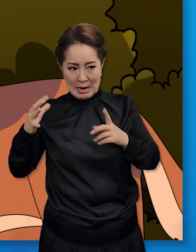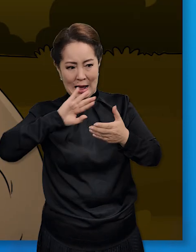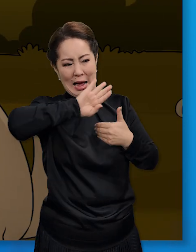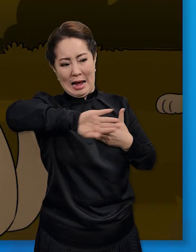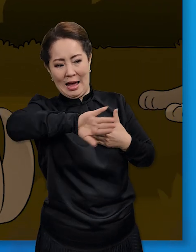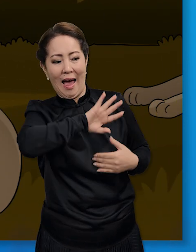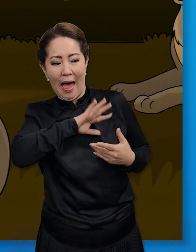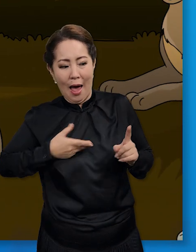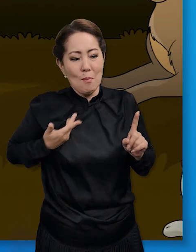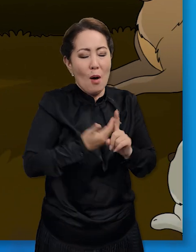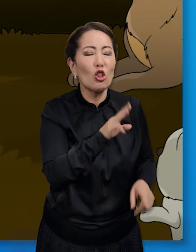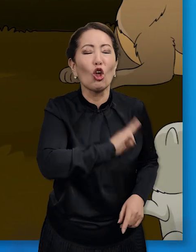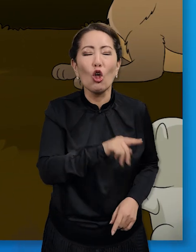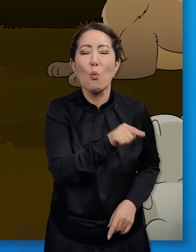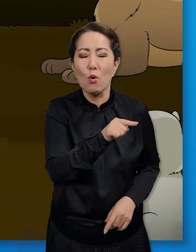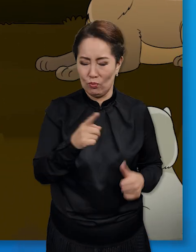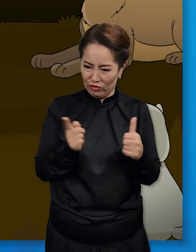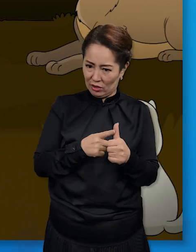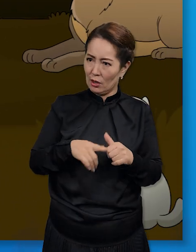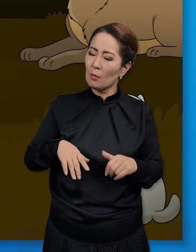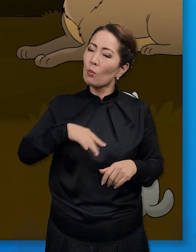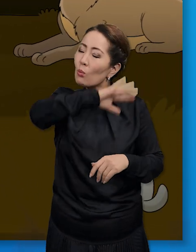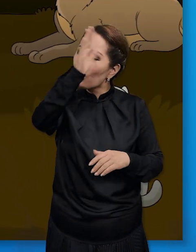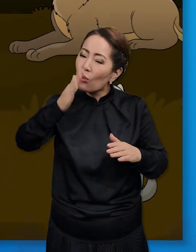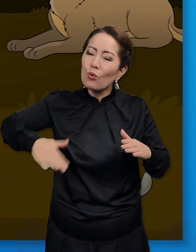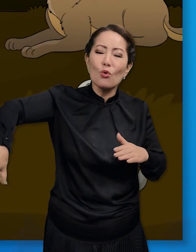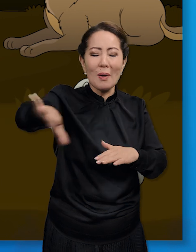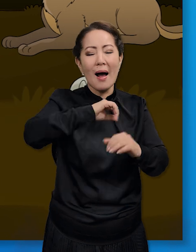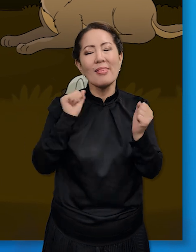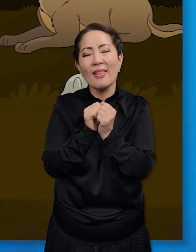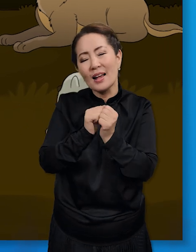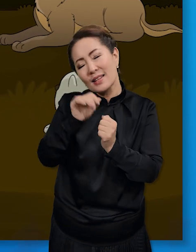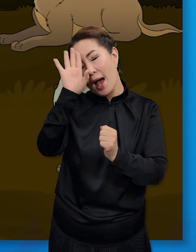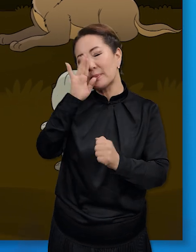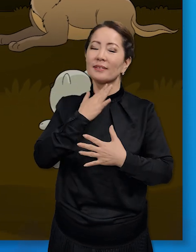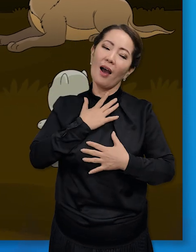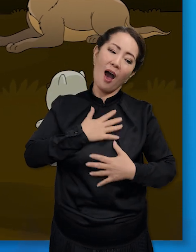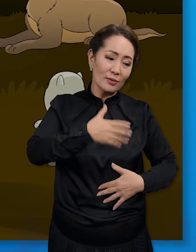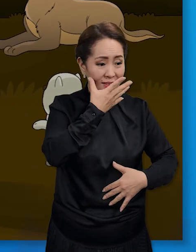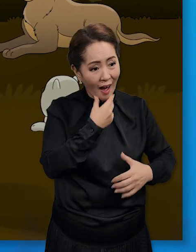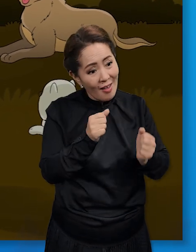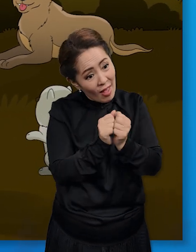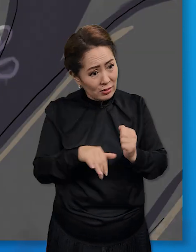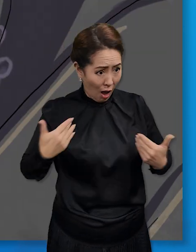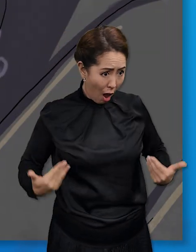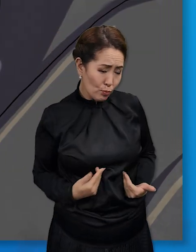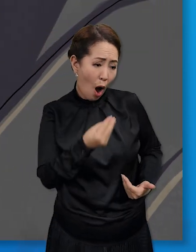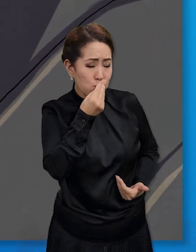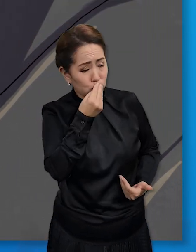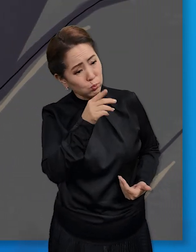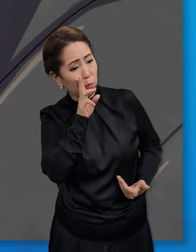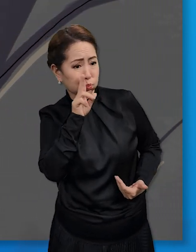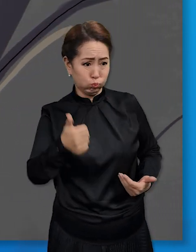дээ. Энд манай найзууд ямар ч аюулгүй уухунд идэх зүйлтэй сайхан амьдарч болно.